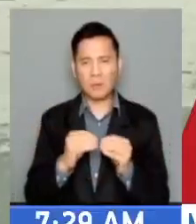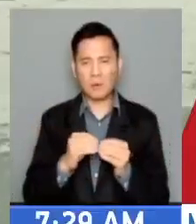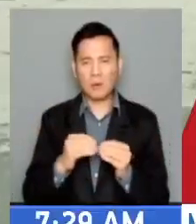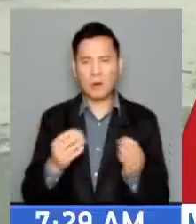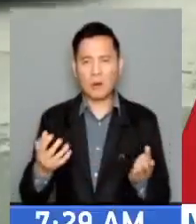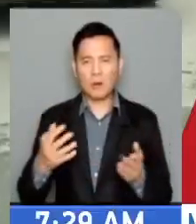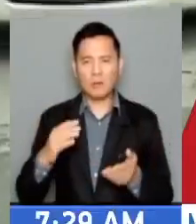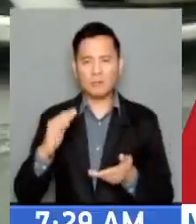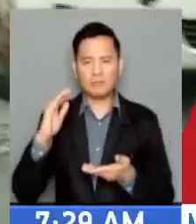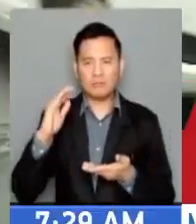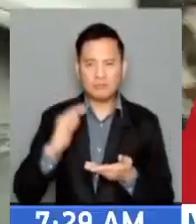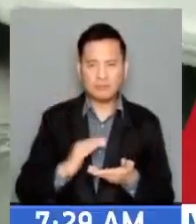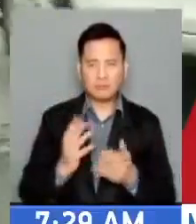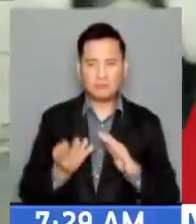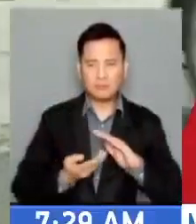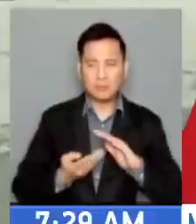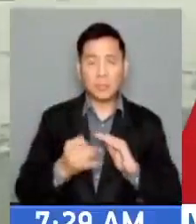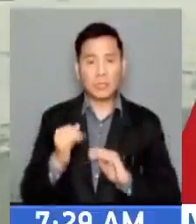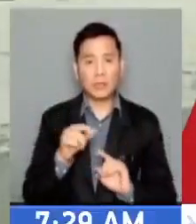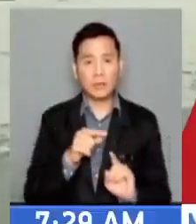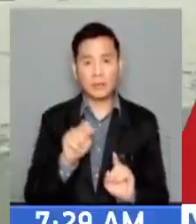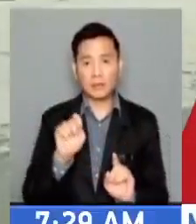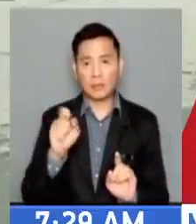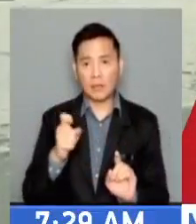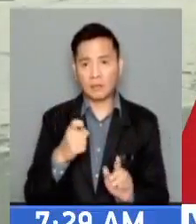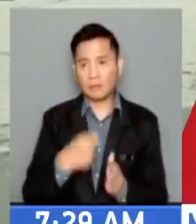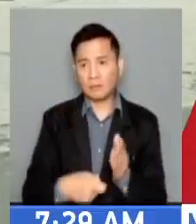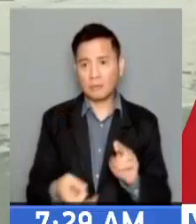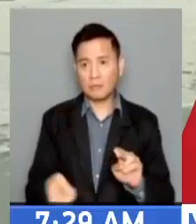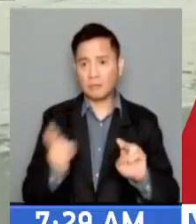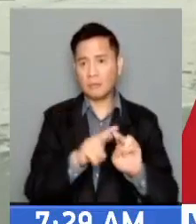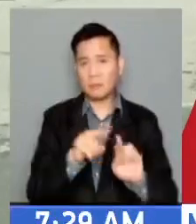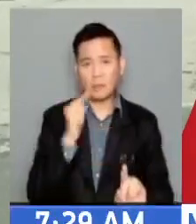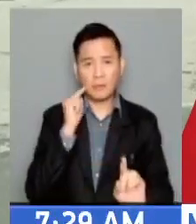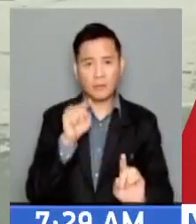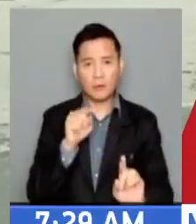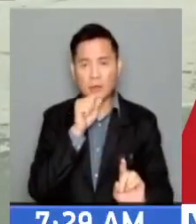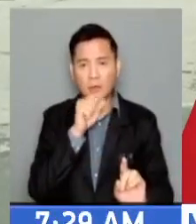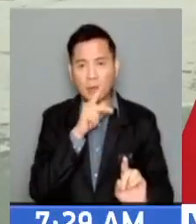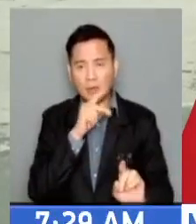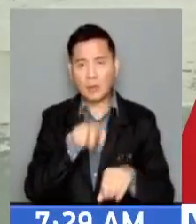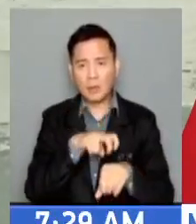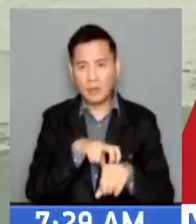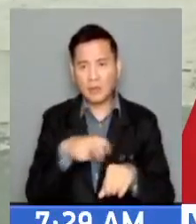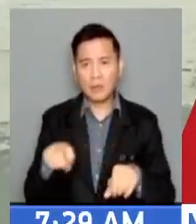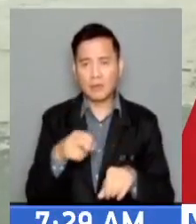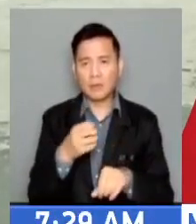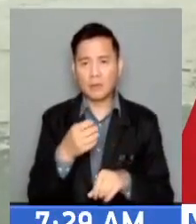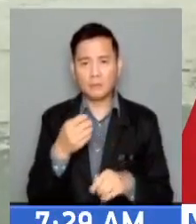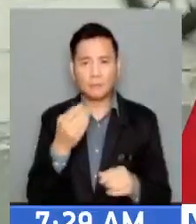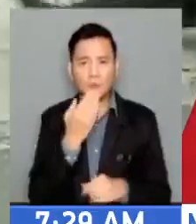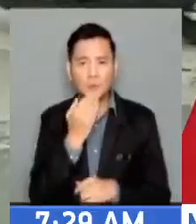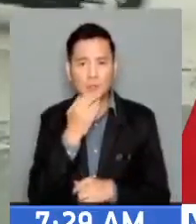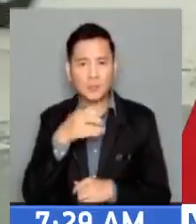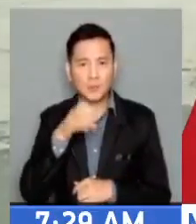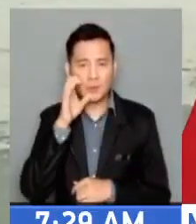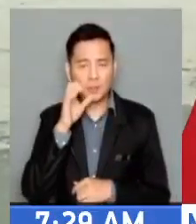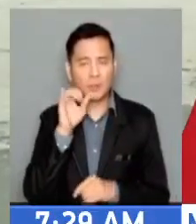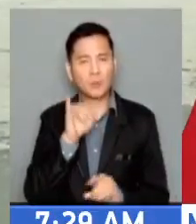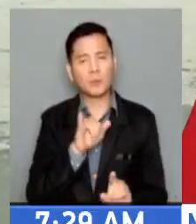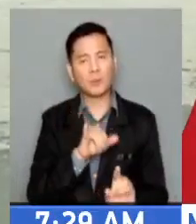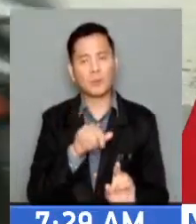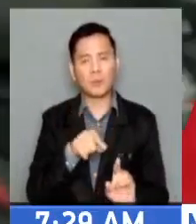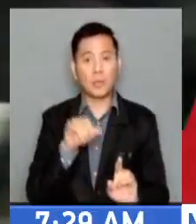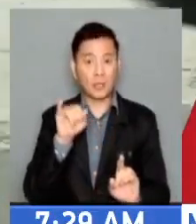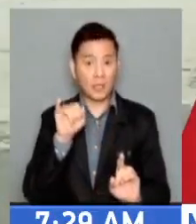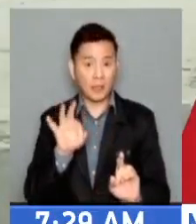junk foods at yung mga tinatawag na sweetened beverages. At sabi nila kapag nangyari daw ito, ay mapipilitan sila na magtaas din